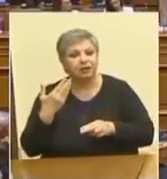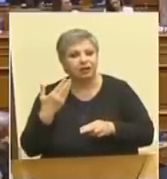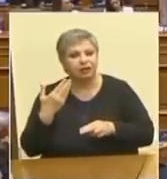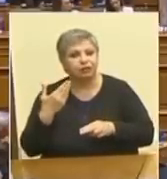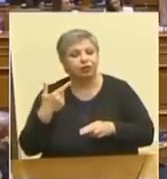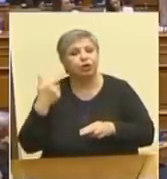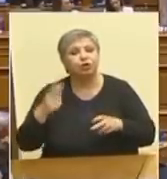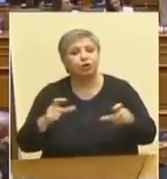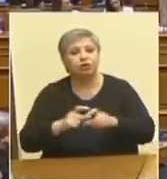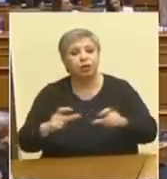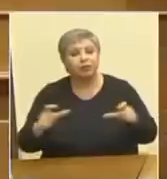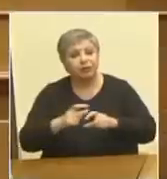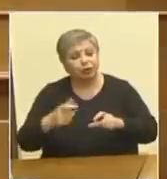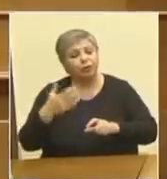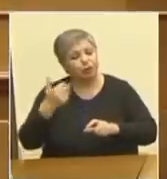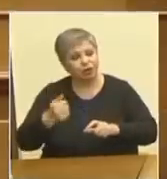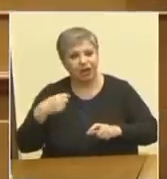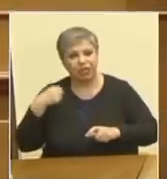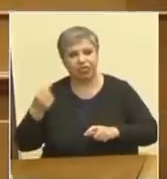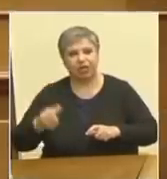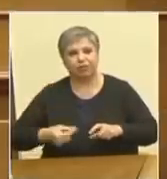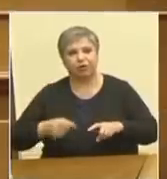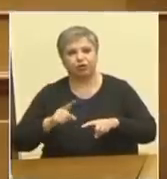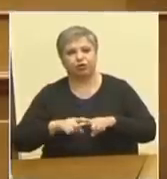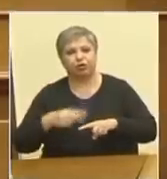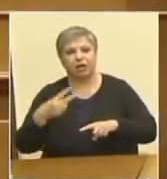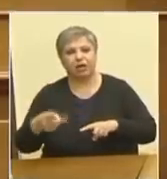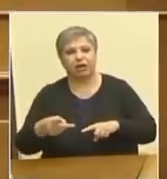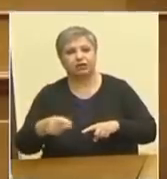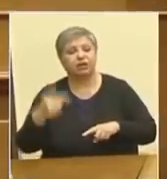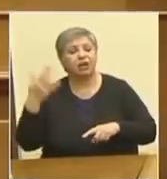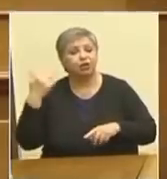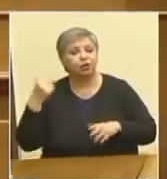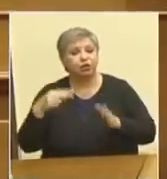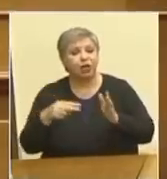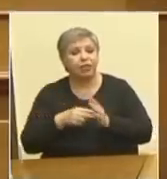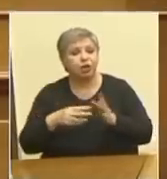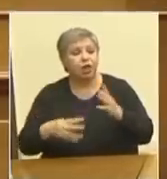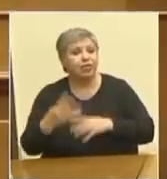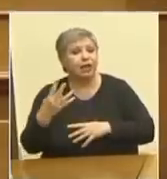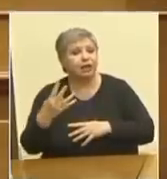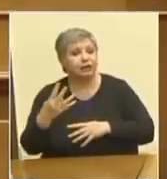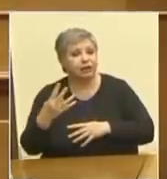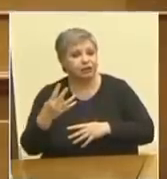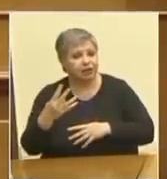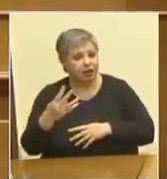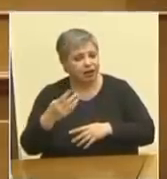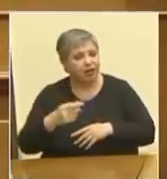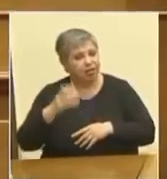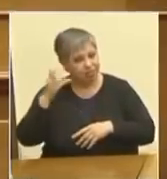των μετοχών που κατήχε το ελληνικό δημόσιο στις ελληνικές τράπεζες του 2014, το θυμάστε, κύριε Τσίπρα? Το